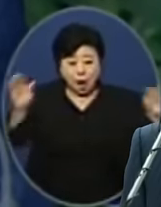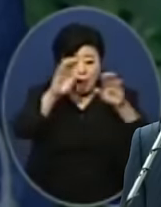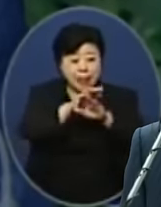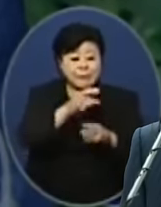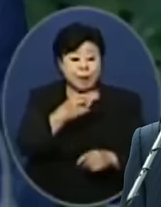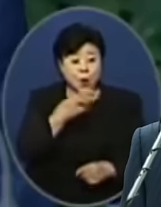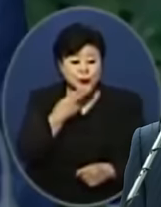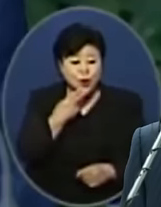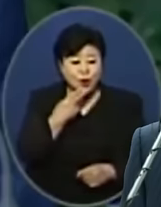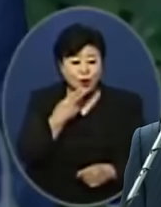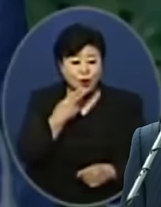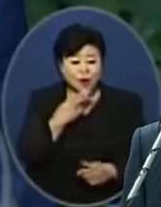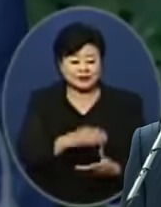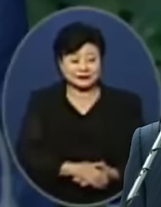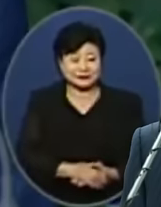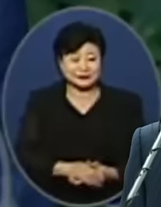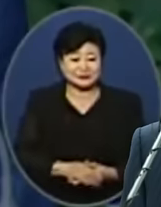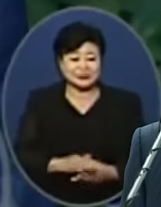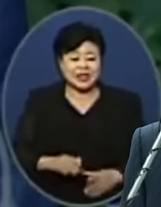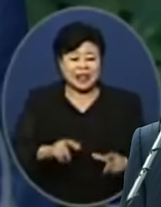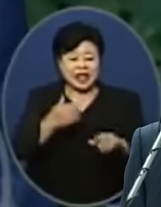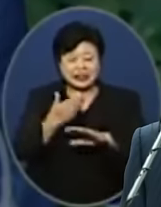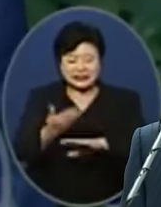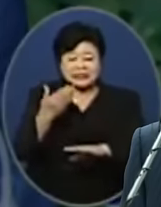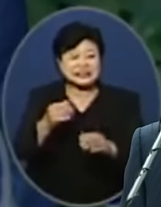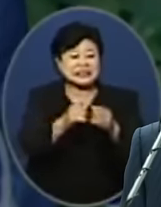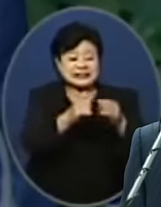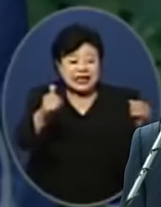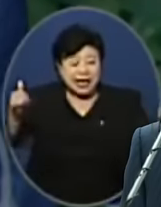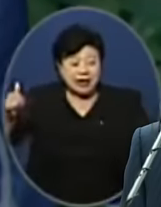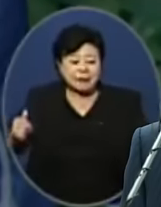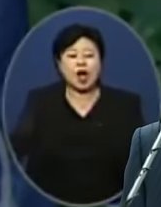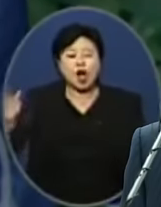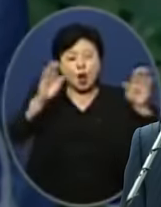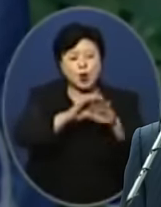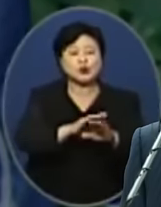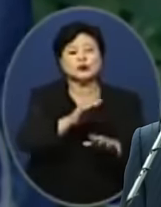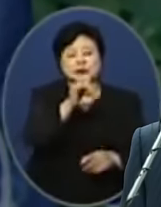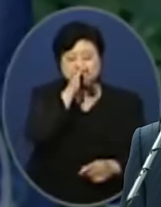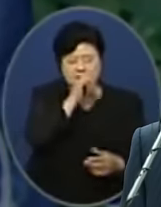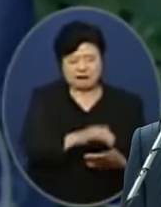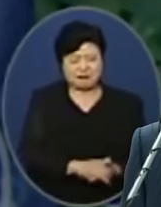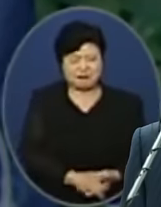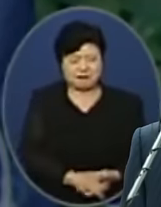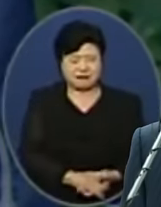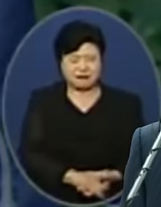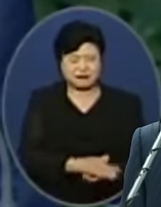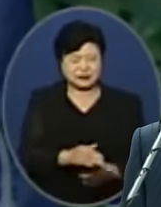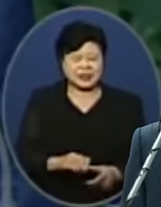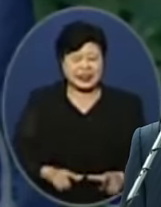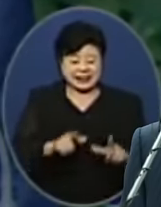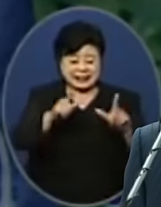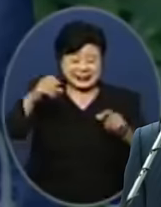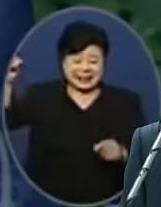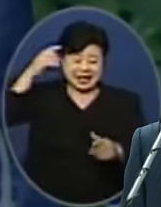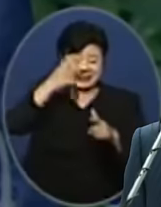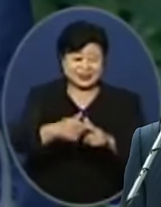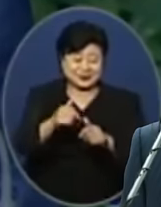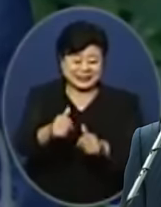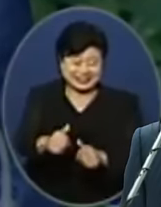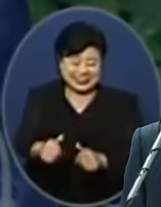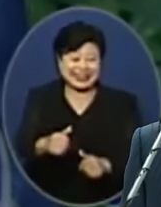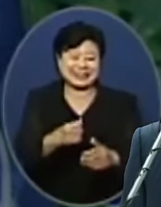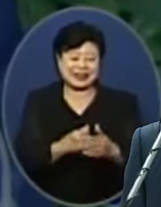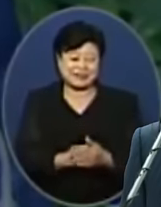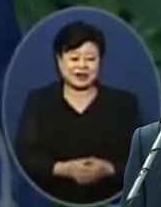없습니다. 해를 등지는 사람에게 어두움이 있는 것입니다. 우리는 태양인 예수님을 따라다니기